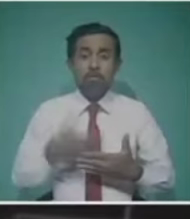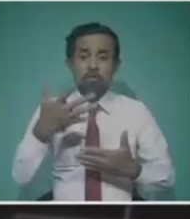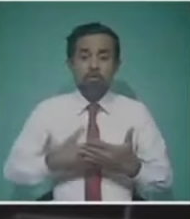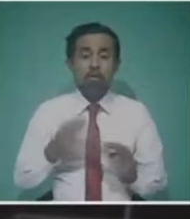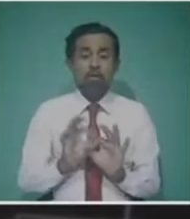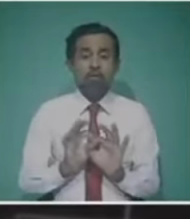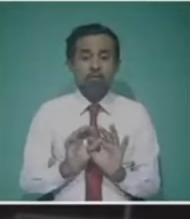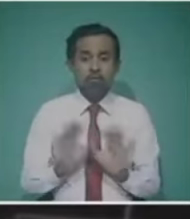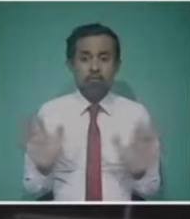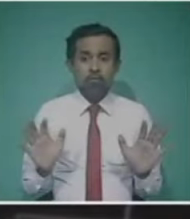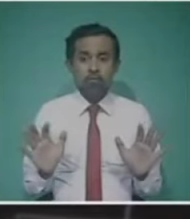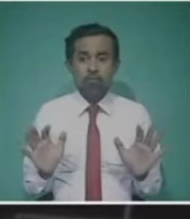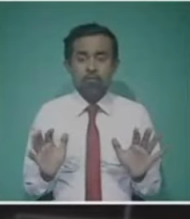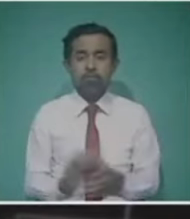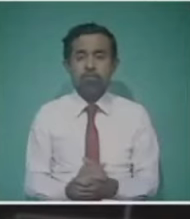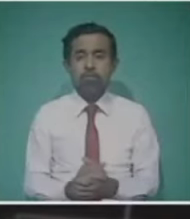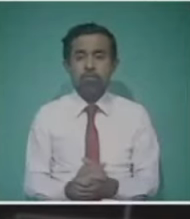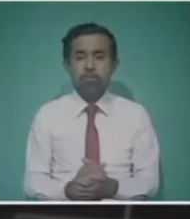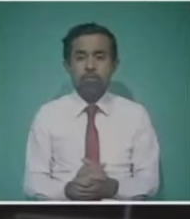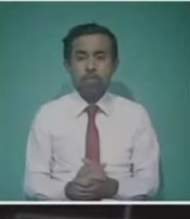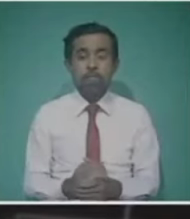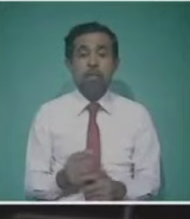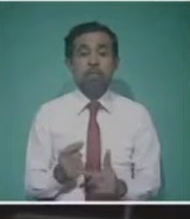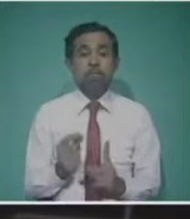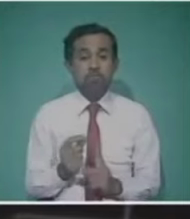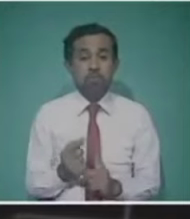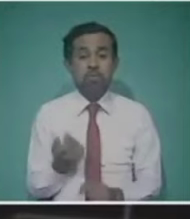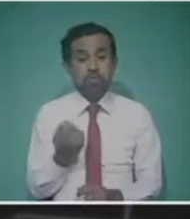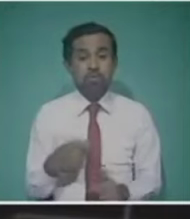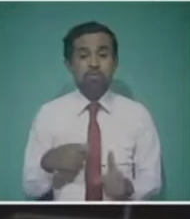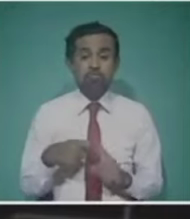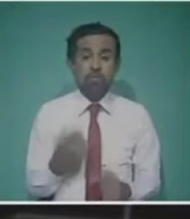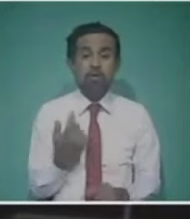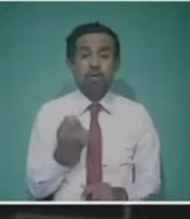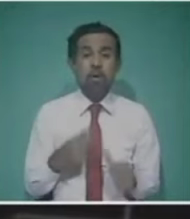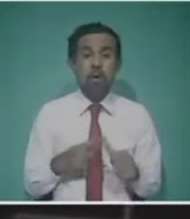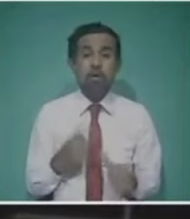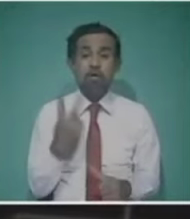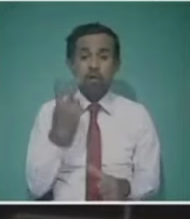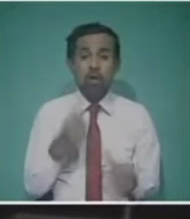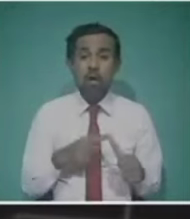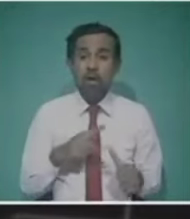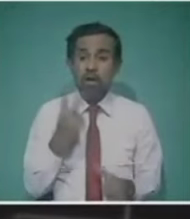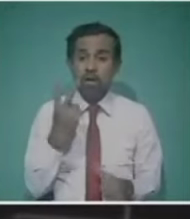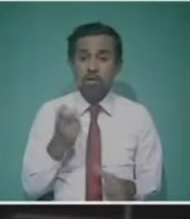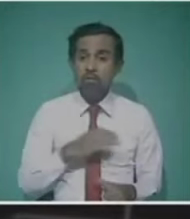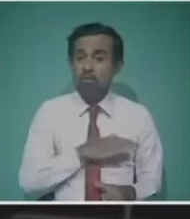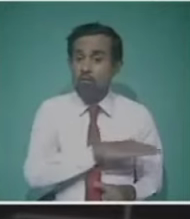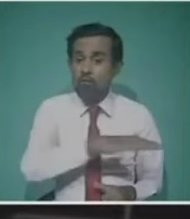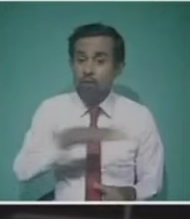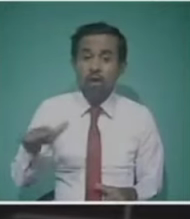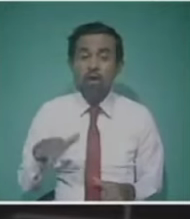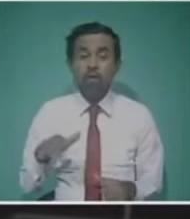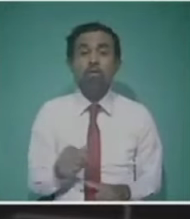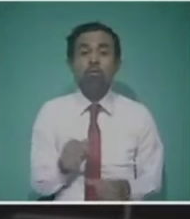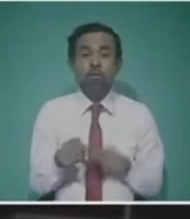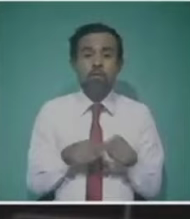கிட்டத்தட்ட என்னை பொறுத்த வரைக்கும் 2000 ஏக்கர் அளவிலான காணிகள் மோசடி செய்யப்பட்டு துண்டு துண்டாக